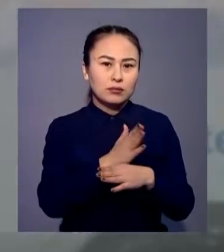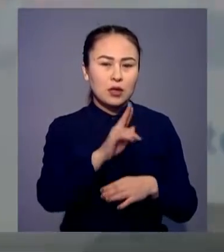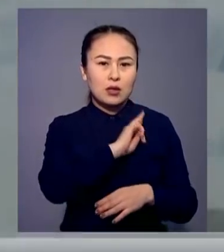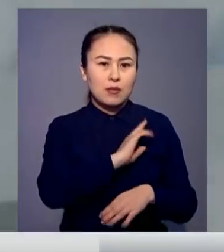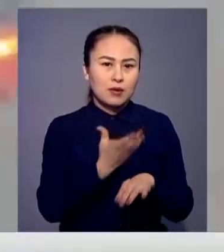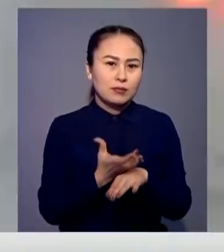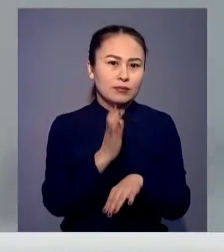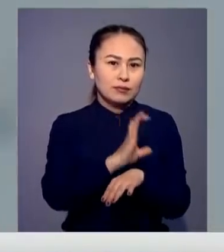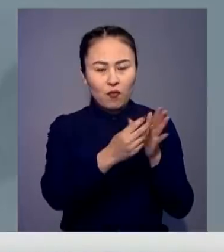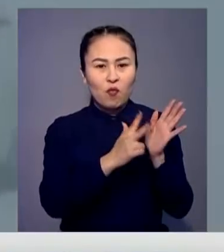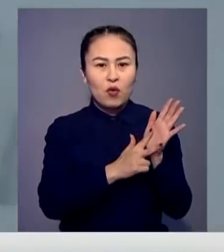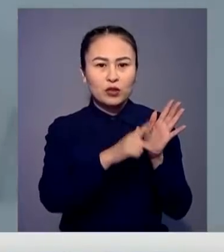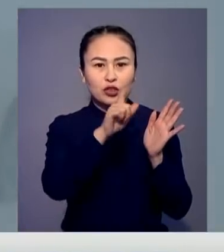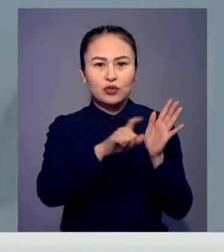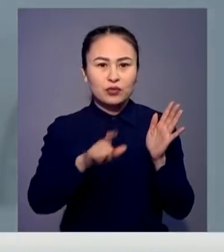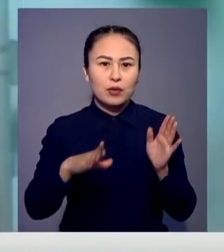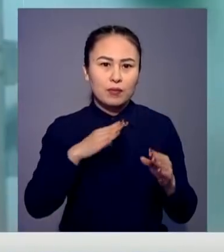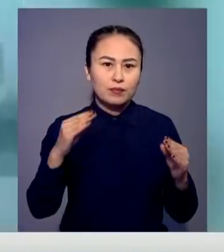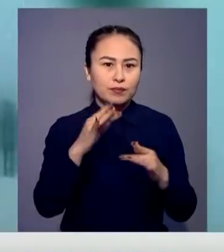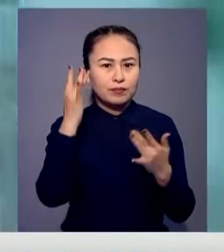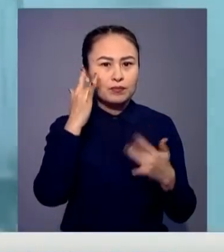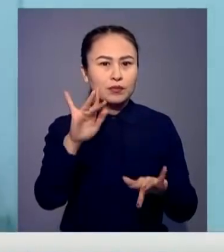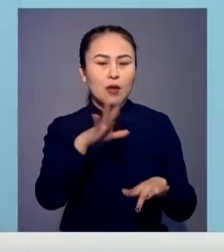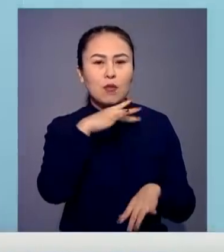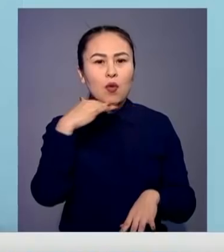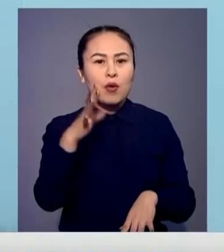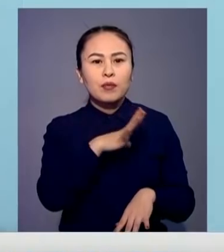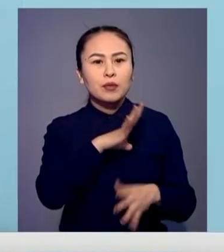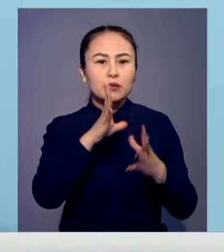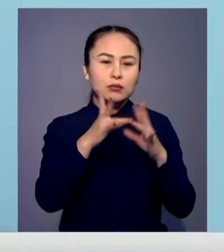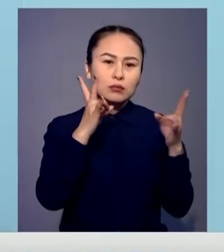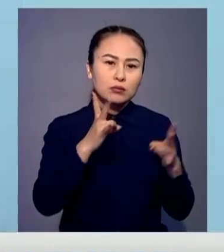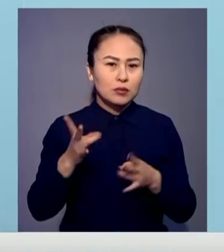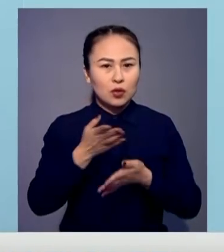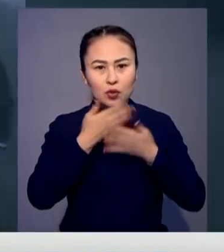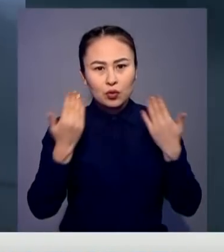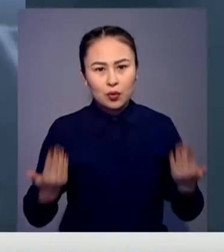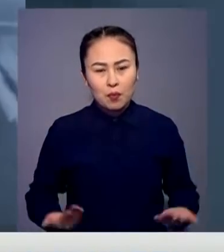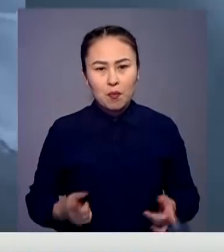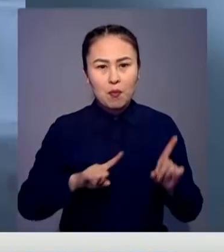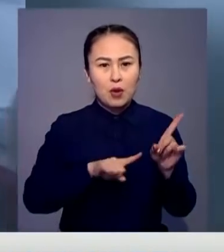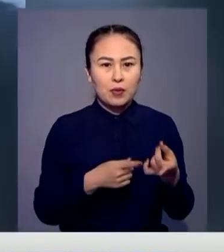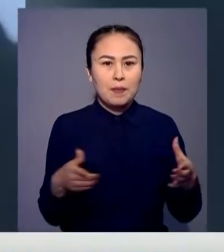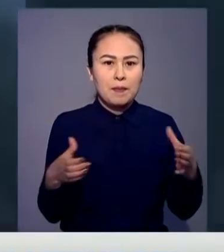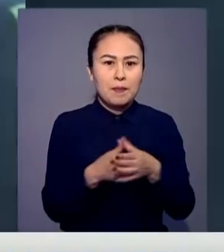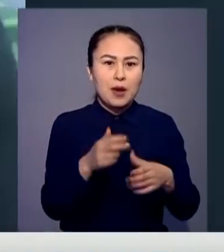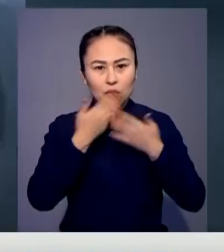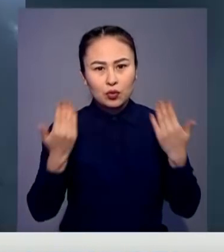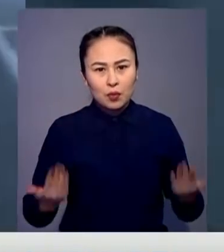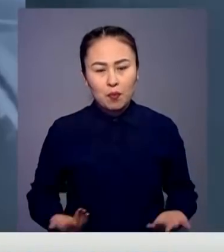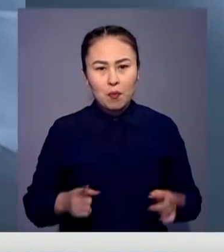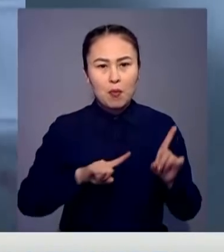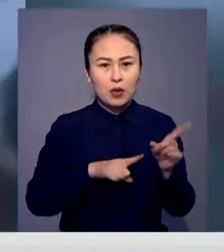режимде жұмыс істеп жатыр. Жоқ жол көлік оқиғасы болған, одан зардап шеккендер жоқ. Тәртіп сақшылары тұрғындарды патрульдік полицияның